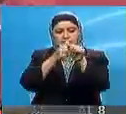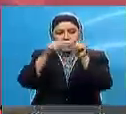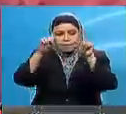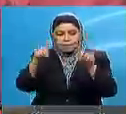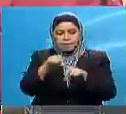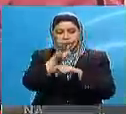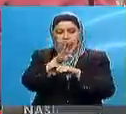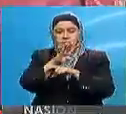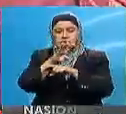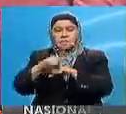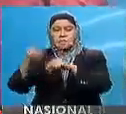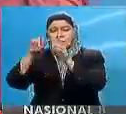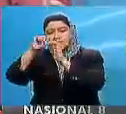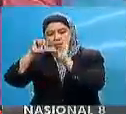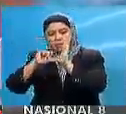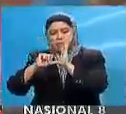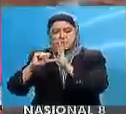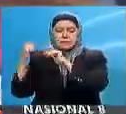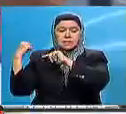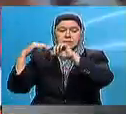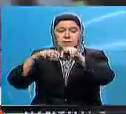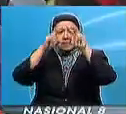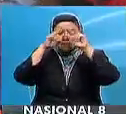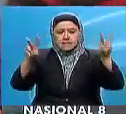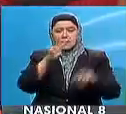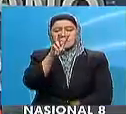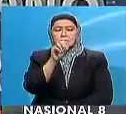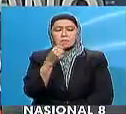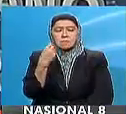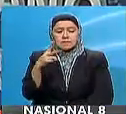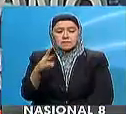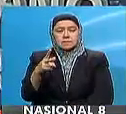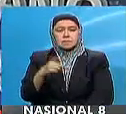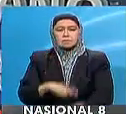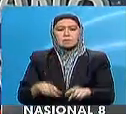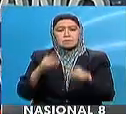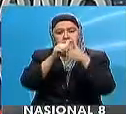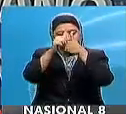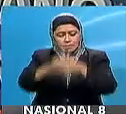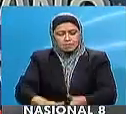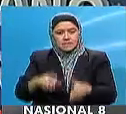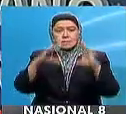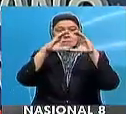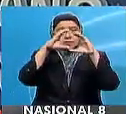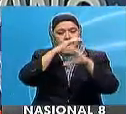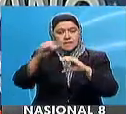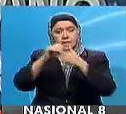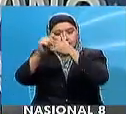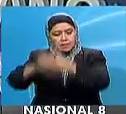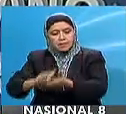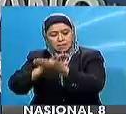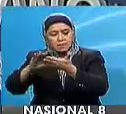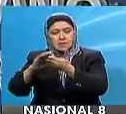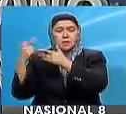perhimpunan aman 2012 kira-kira 30 penyokong PKR dan pemimpin-pemimpin bersih memenuhi hadapan pintu masuk